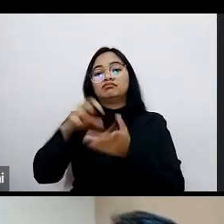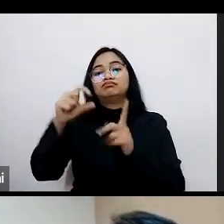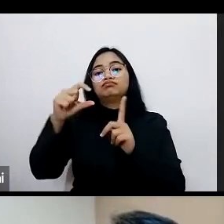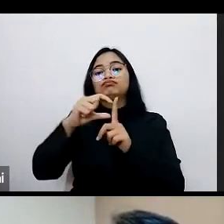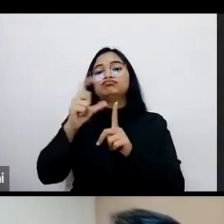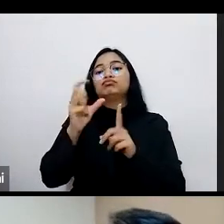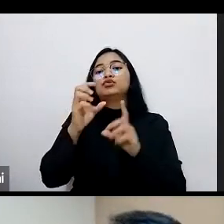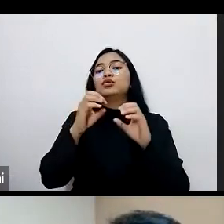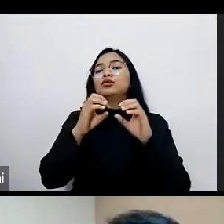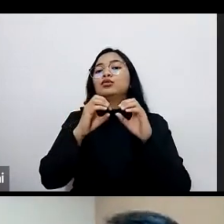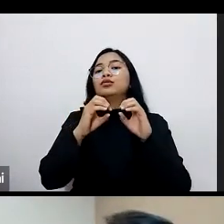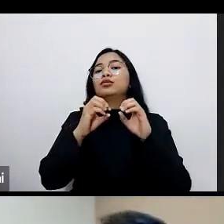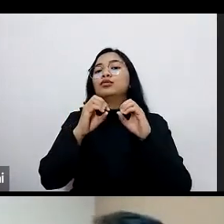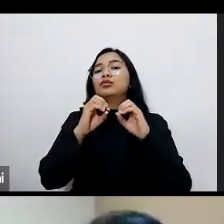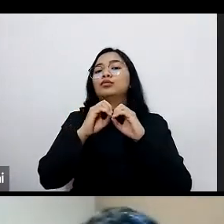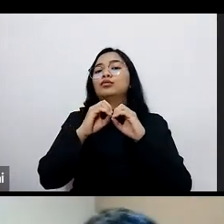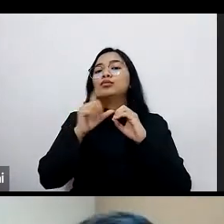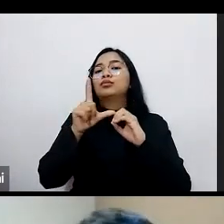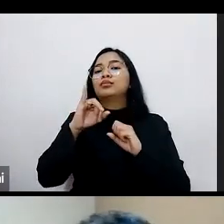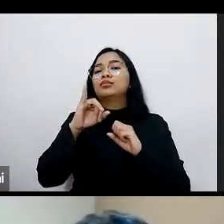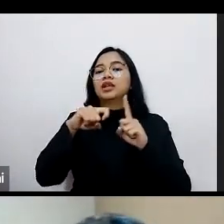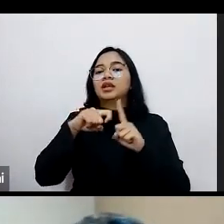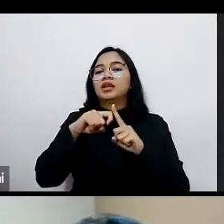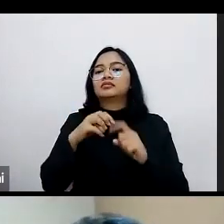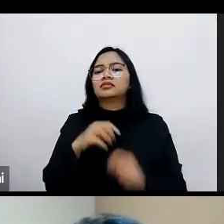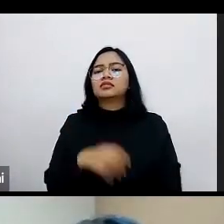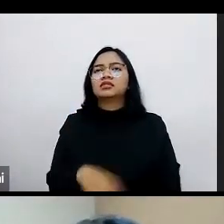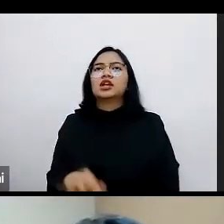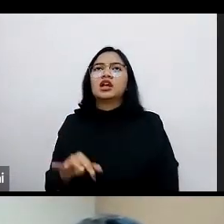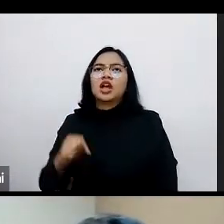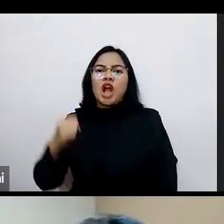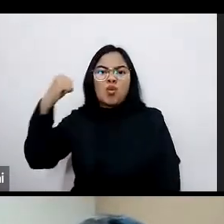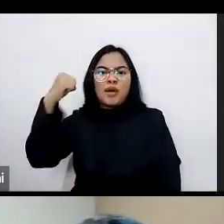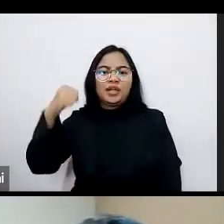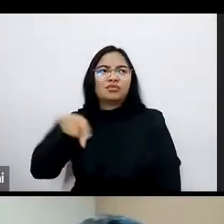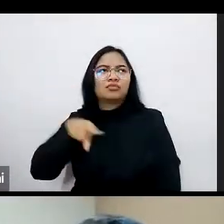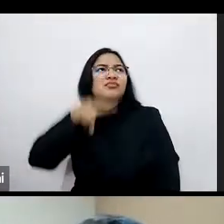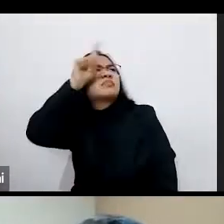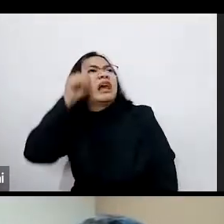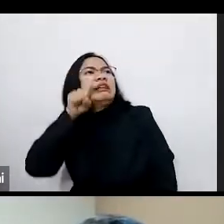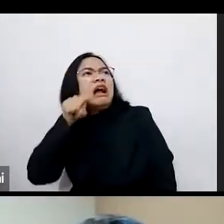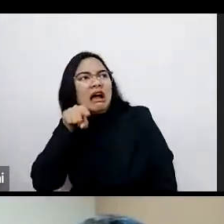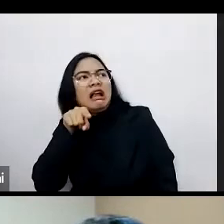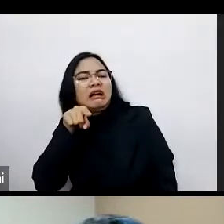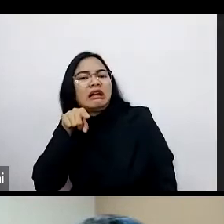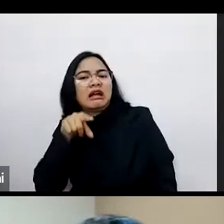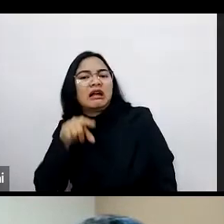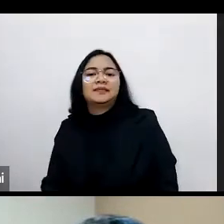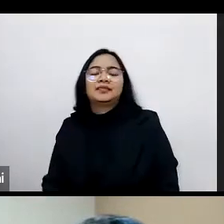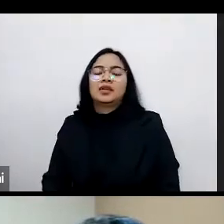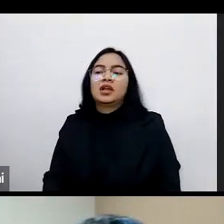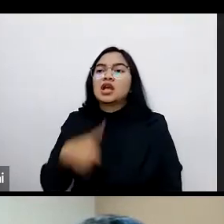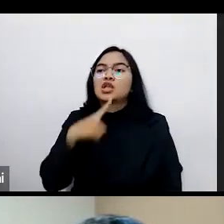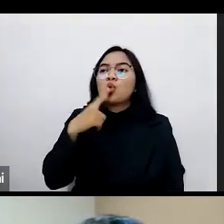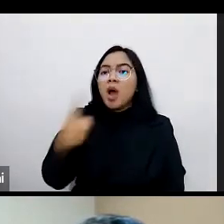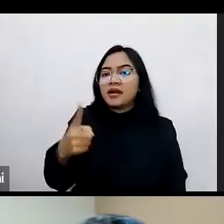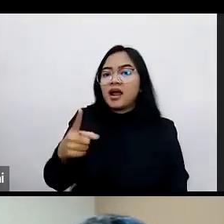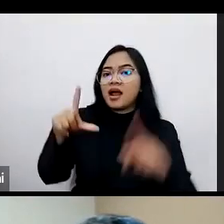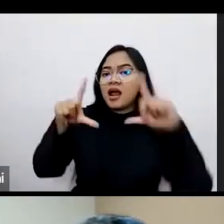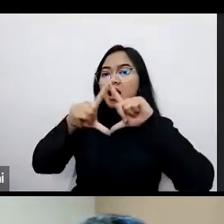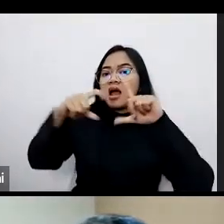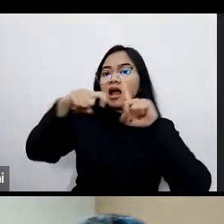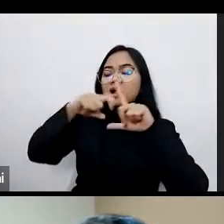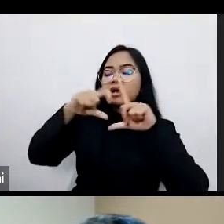sering sekali dipertanyakan gitu. Jadi suara akademisi perempuan